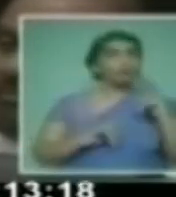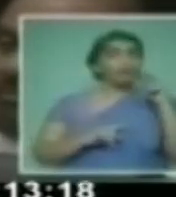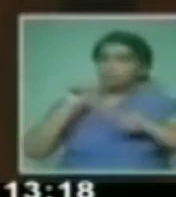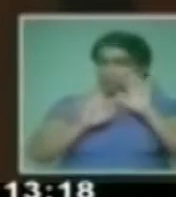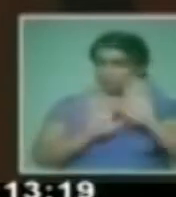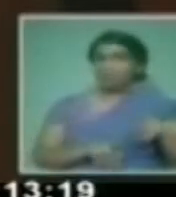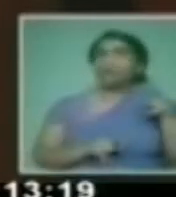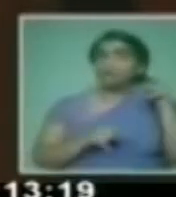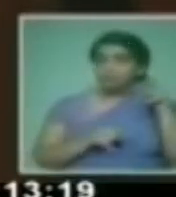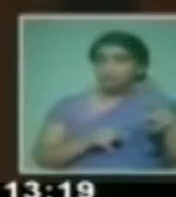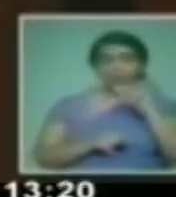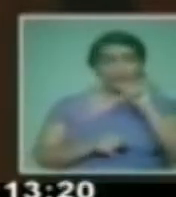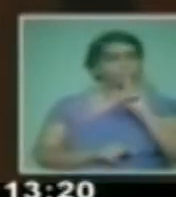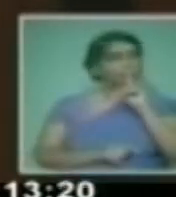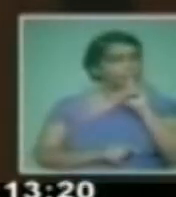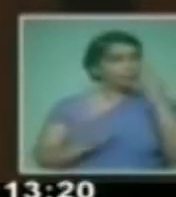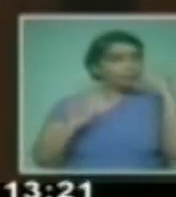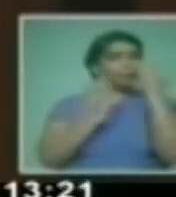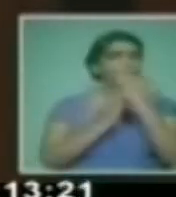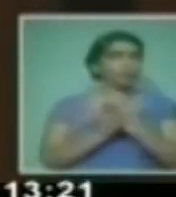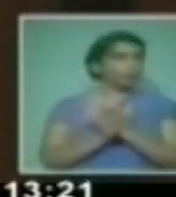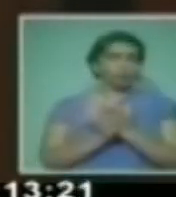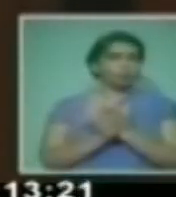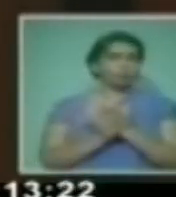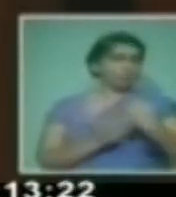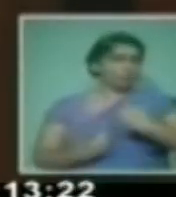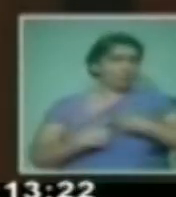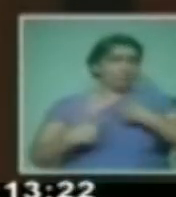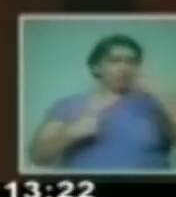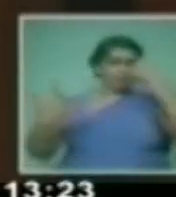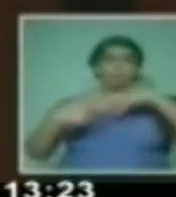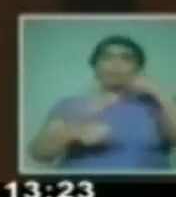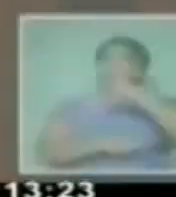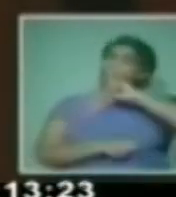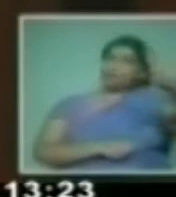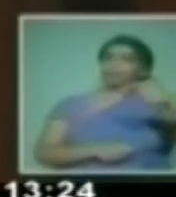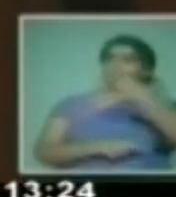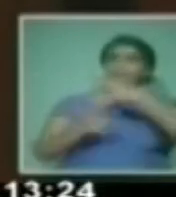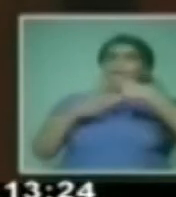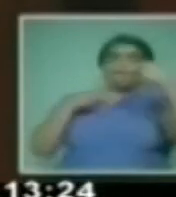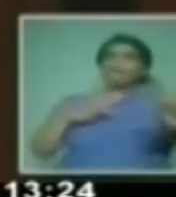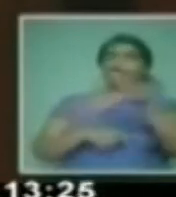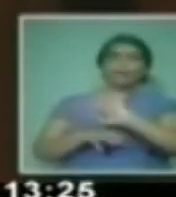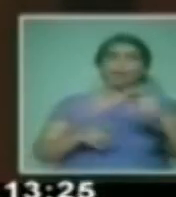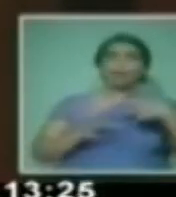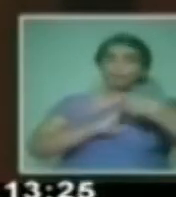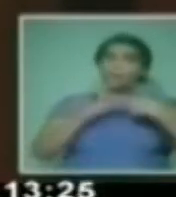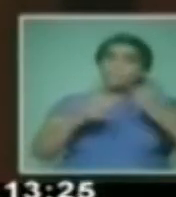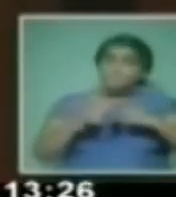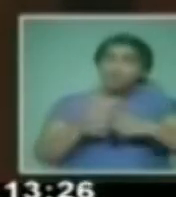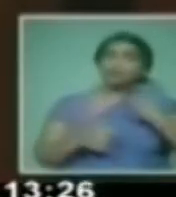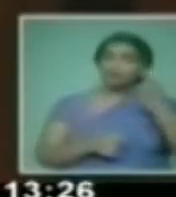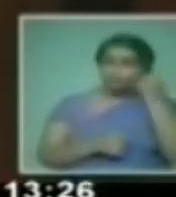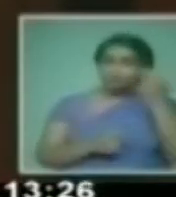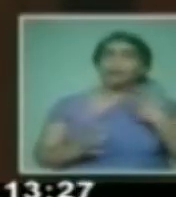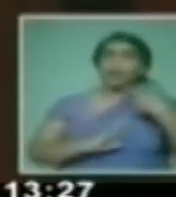செயற்பட வேண்டாம். நீங்கள் கூறிய விடயத்தை எங்கள் பக்கம் கூறாது, ஆளும் கட்சி பக்கம் கூறுங்கள். இந்த நாட்டு மக்களின்